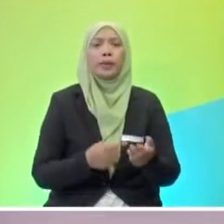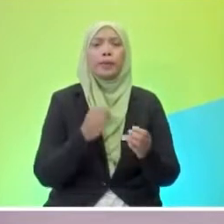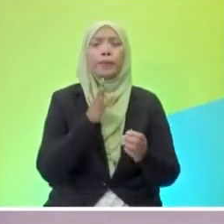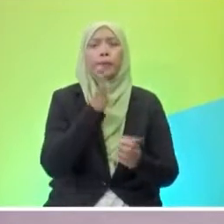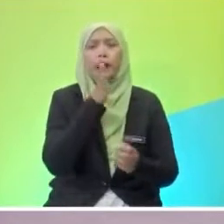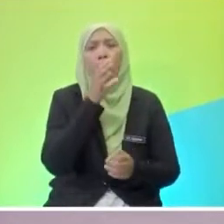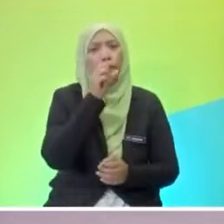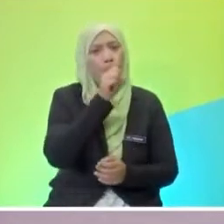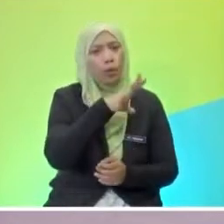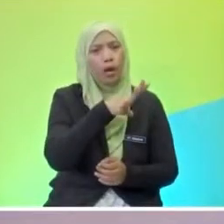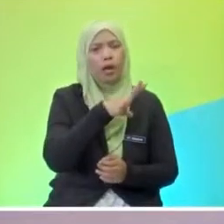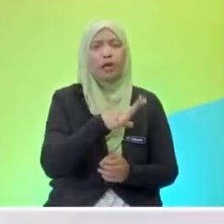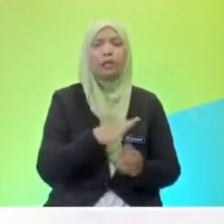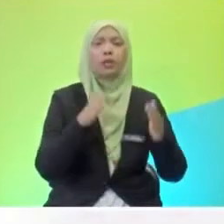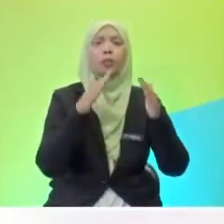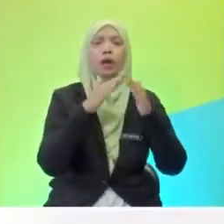rumah